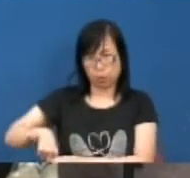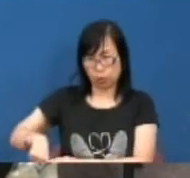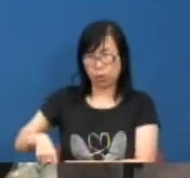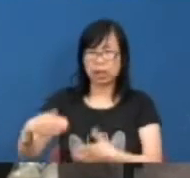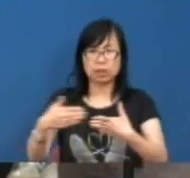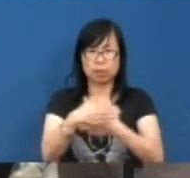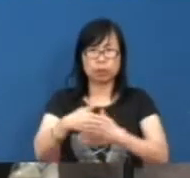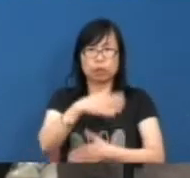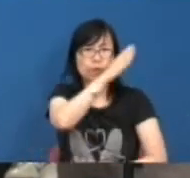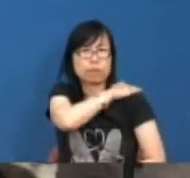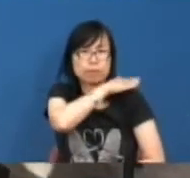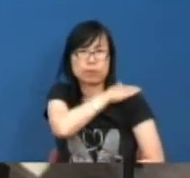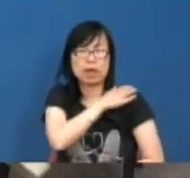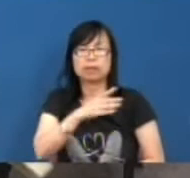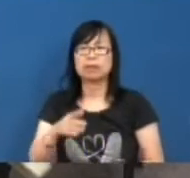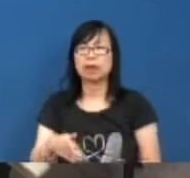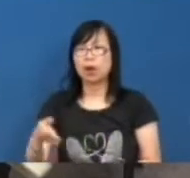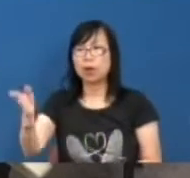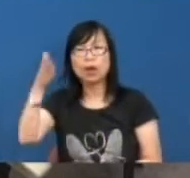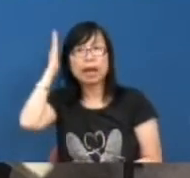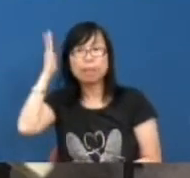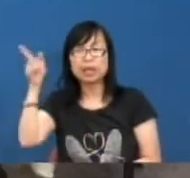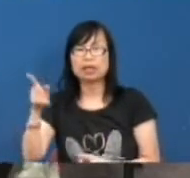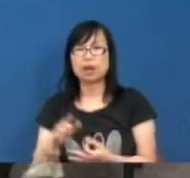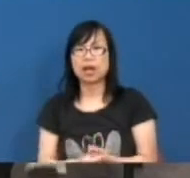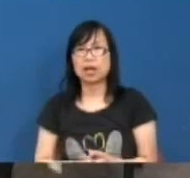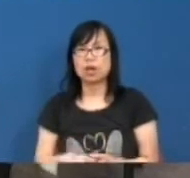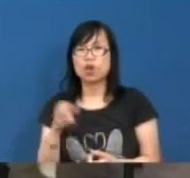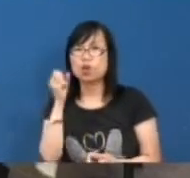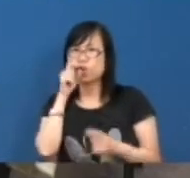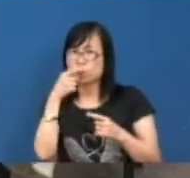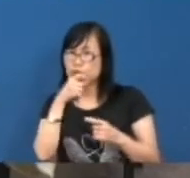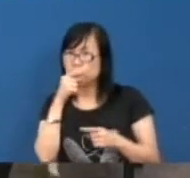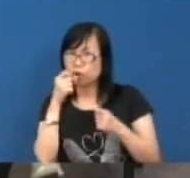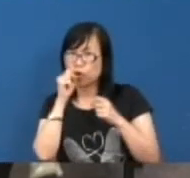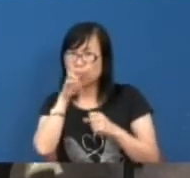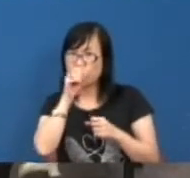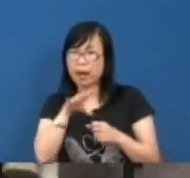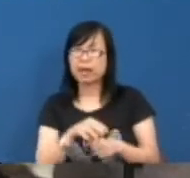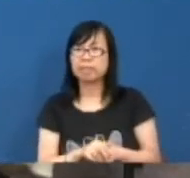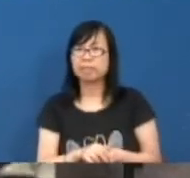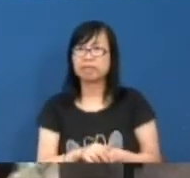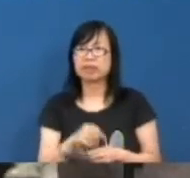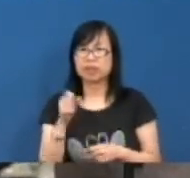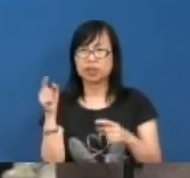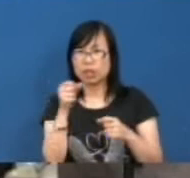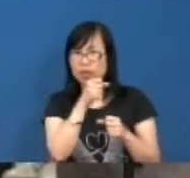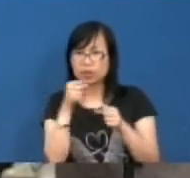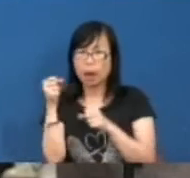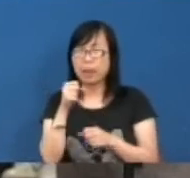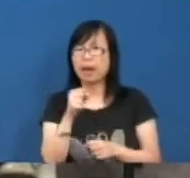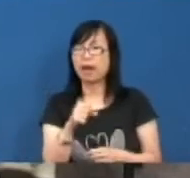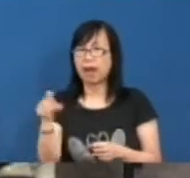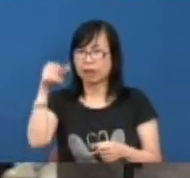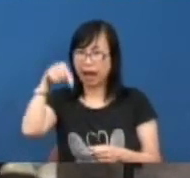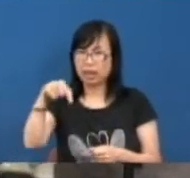嗰負擔咧，即係阿美紅亦都喺個歌詞裏面反映。不如再唱埋呢個 chorus 啦， 唱埋啦， 係啊， 好啦，唱埋啦。咁其實咧，下